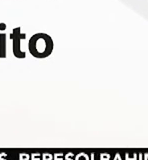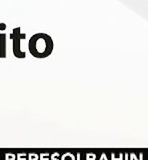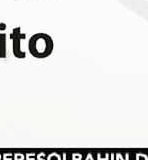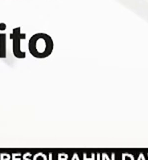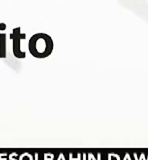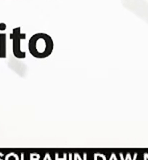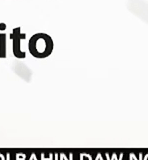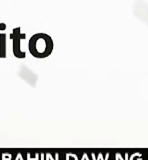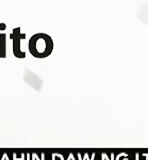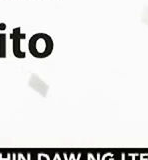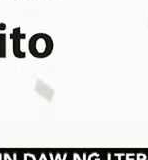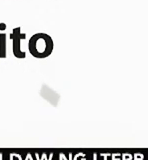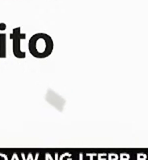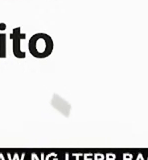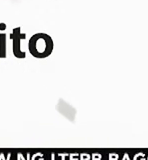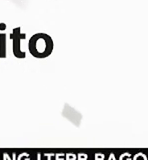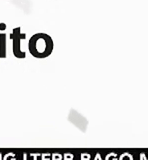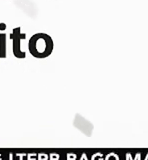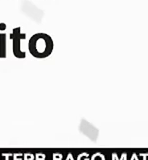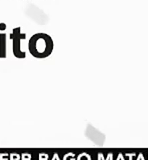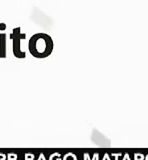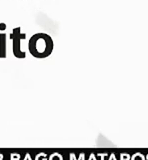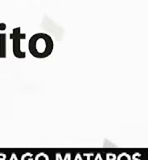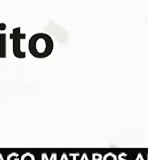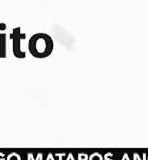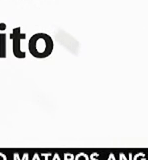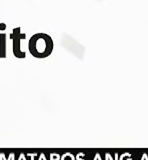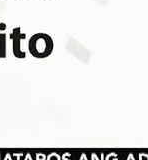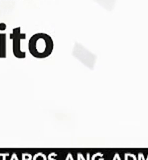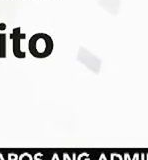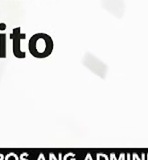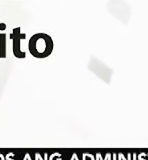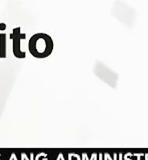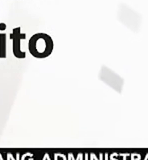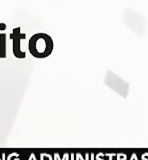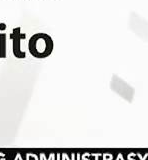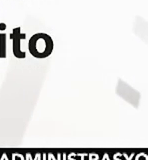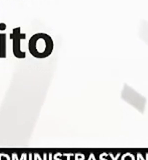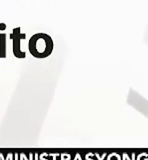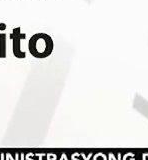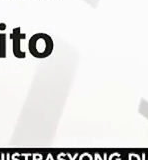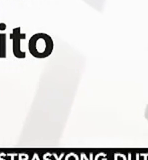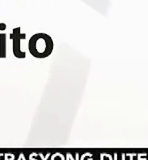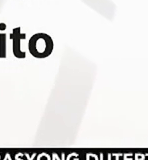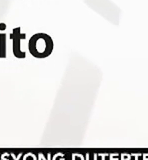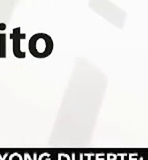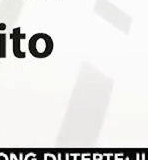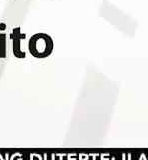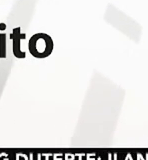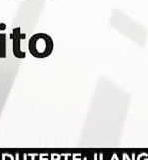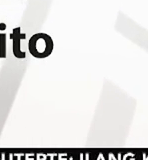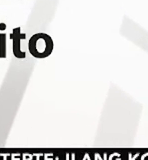Walter Alipio de Asi Servito, at isang kinilala lamang bilang Afresha.